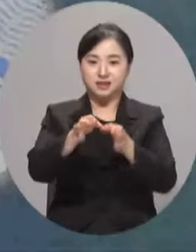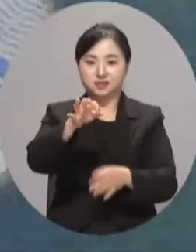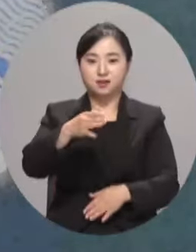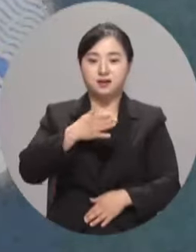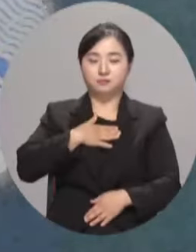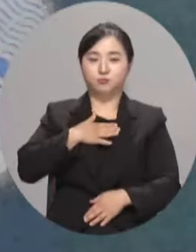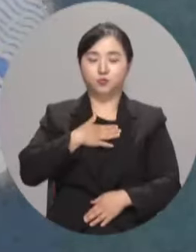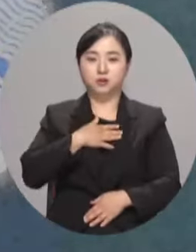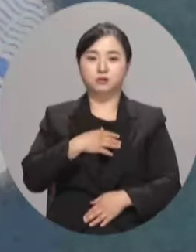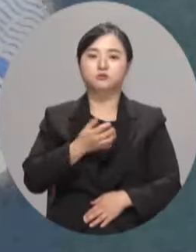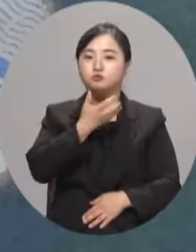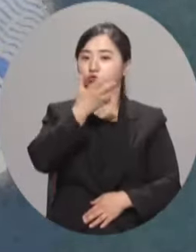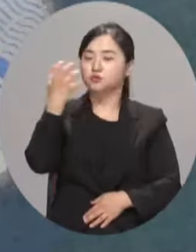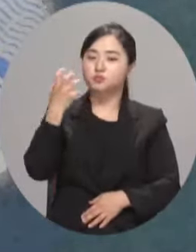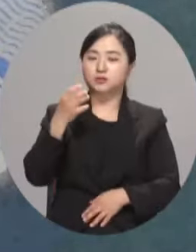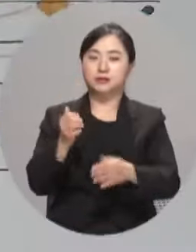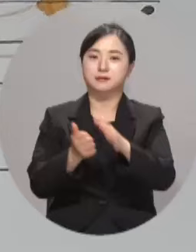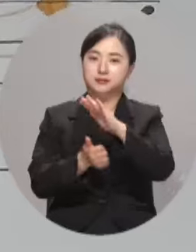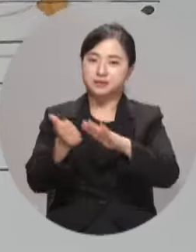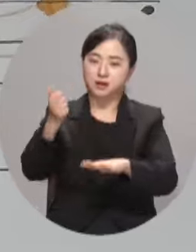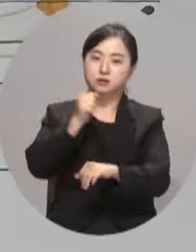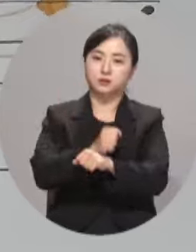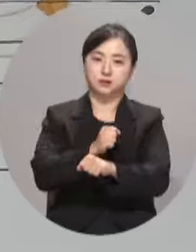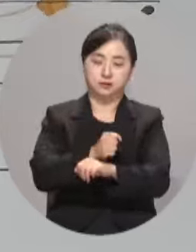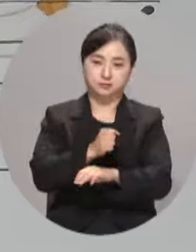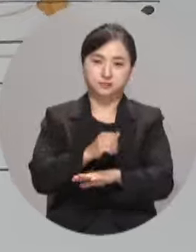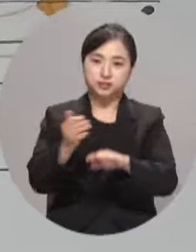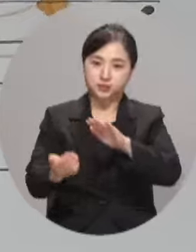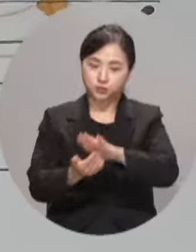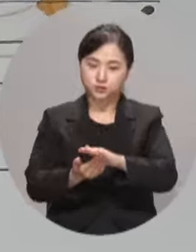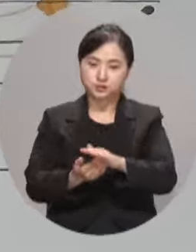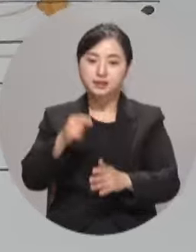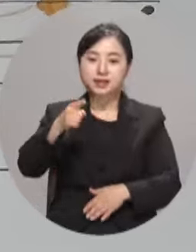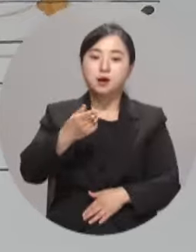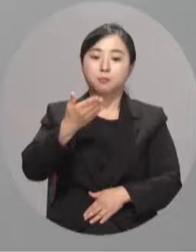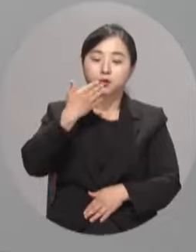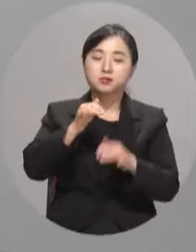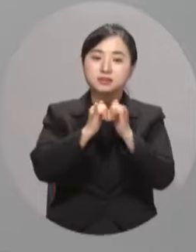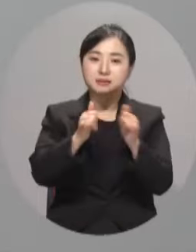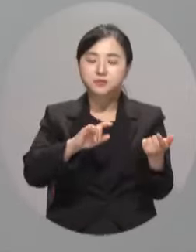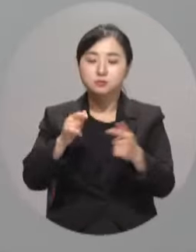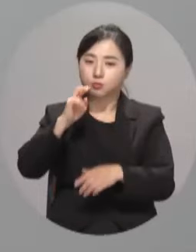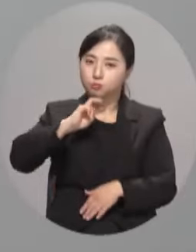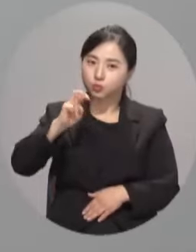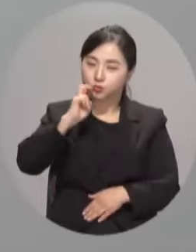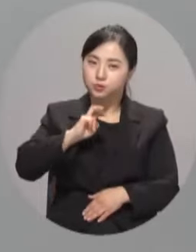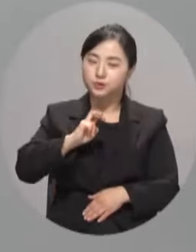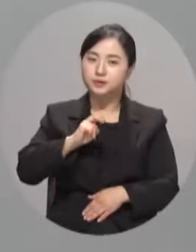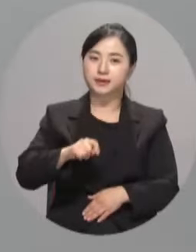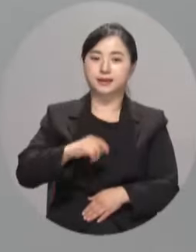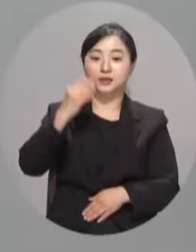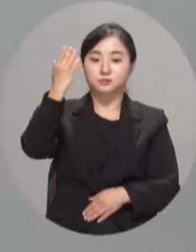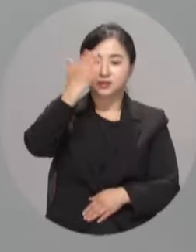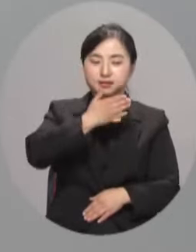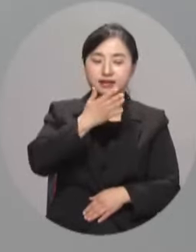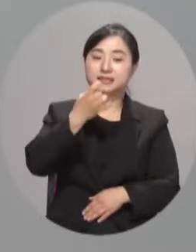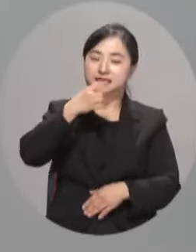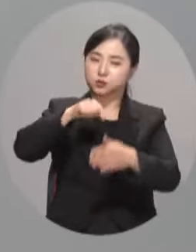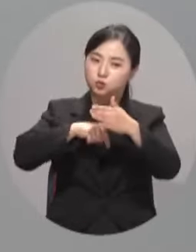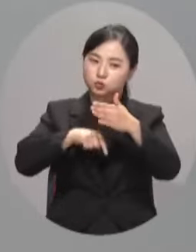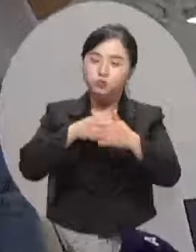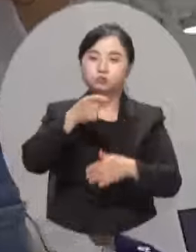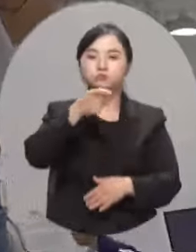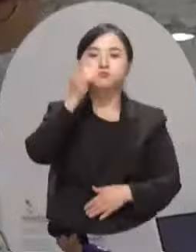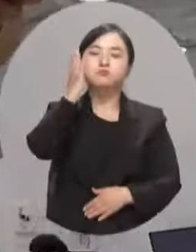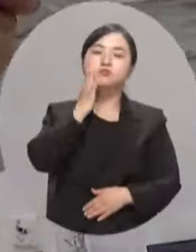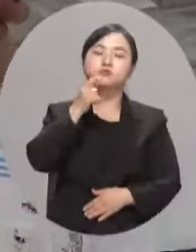자신의 꿈을 녹여냅니다. 붕붕어빵을 먹은 사람들의 입에서 흘러나오는 노래. 투명한 햇살 속 푸른 강물이